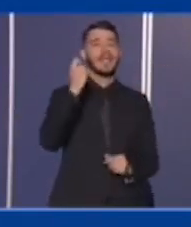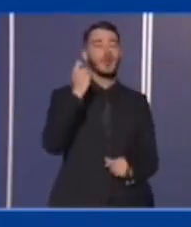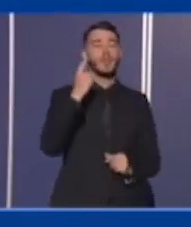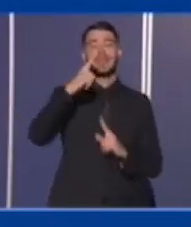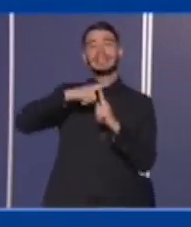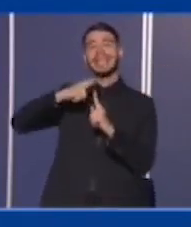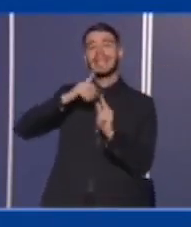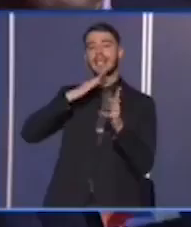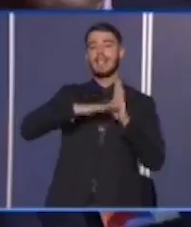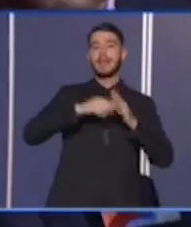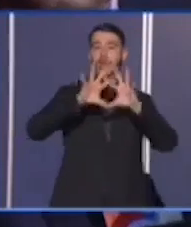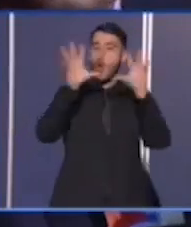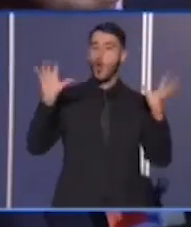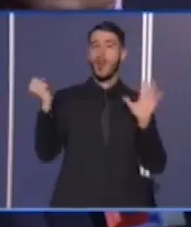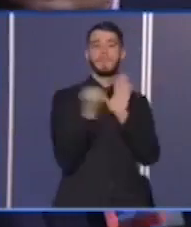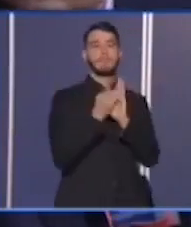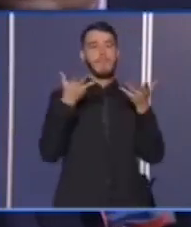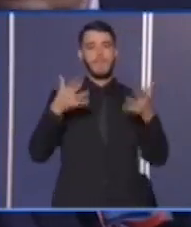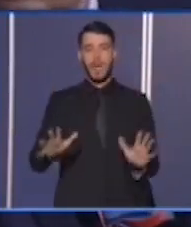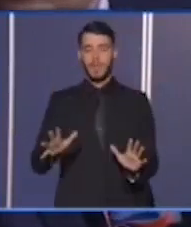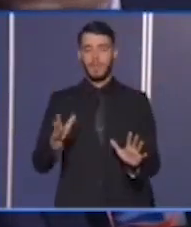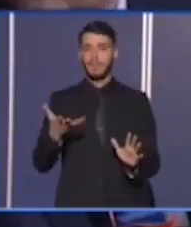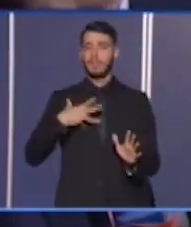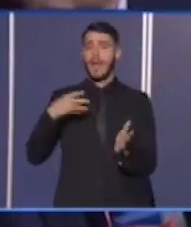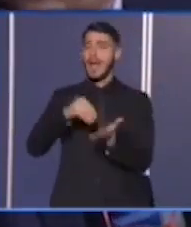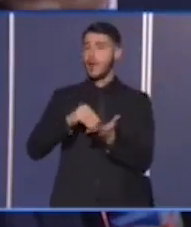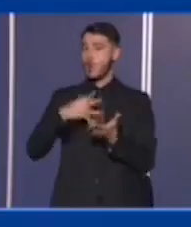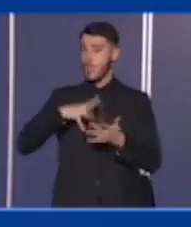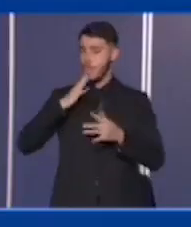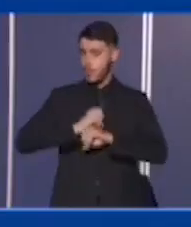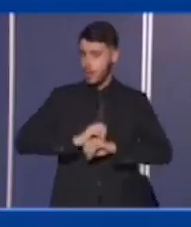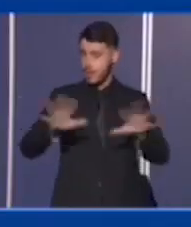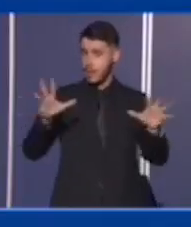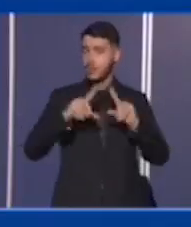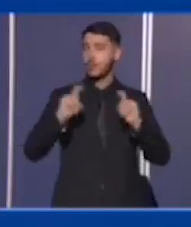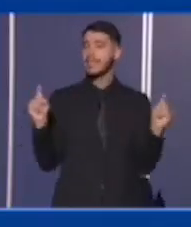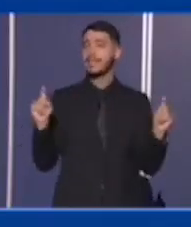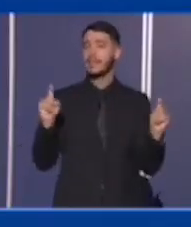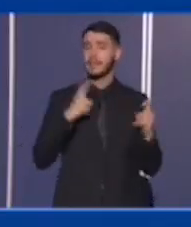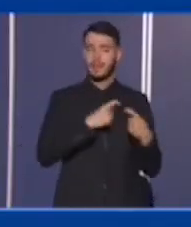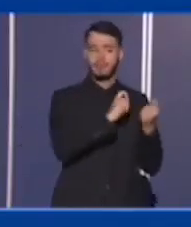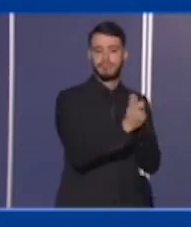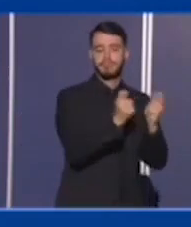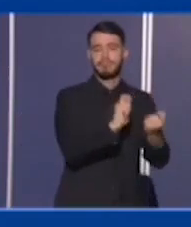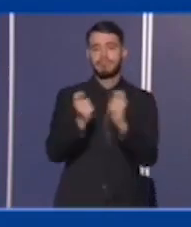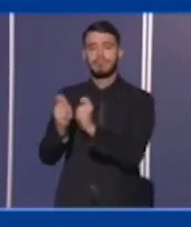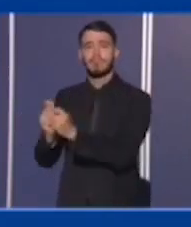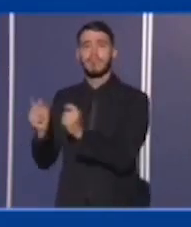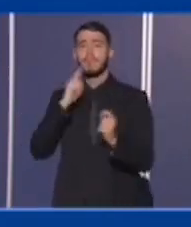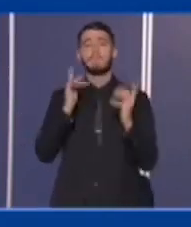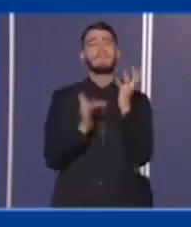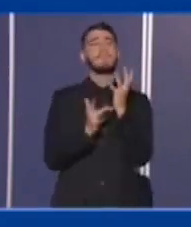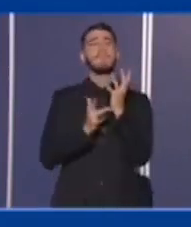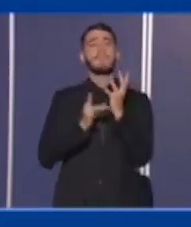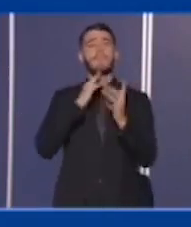του. Θέλω επίσης να ενημερώσω σχετικά με το ψηφιακό μετασχηματισμό του κόμματός μας, όπου έχουμε κάνει